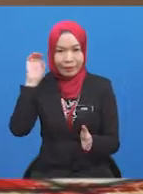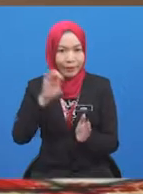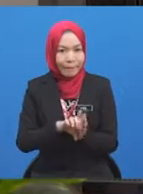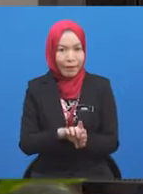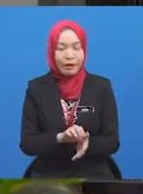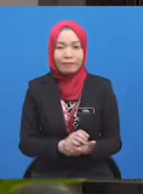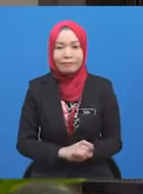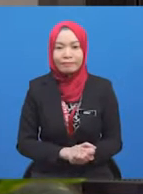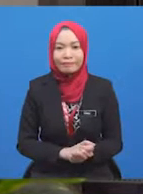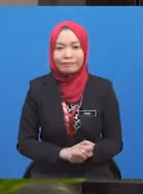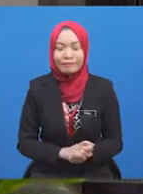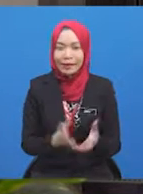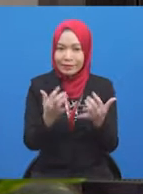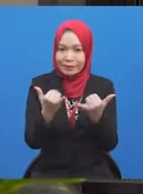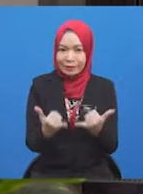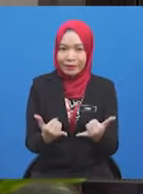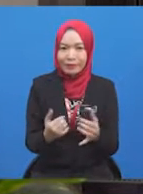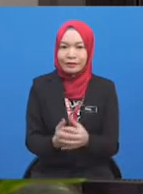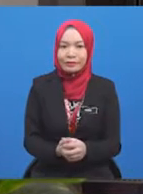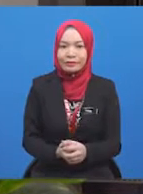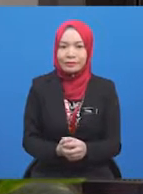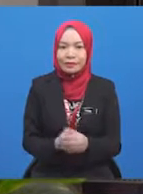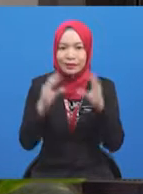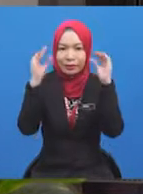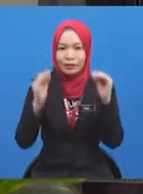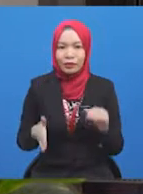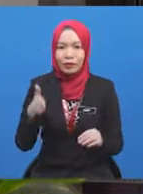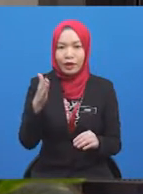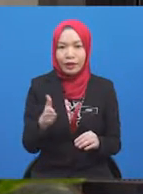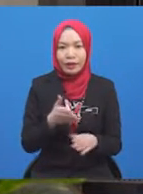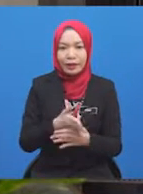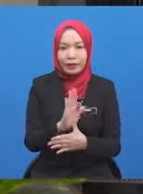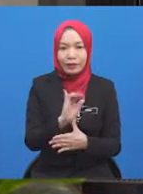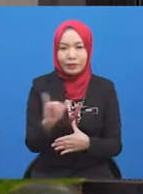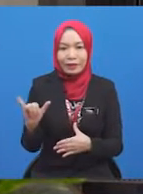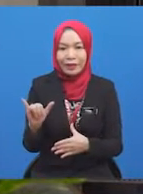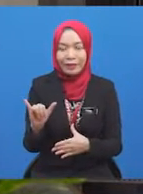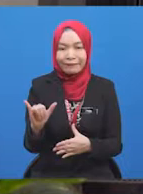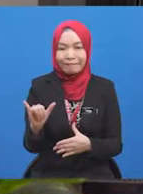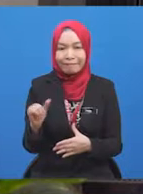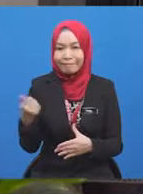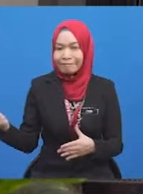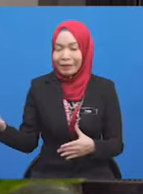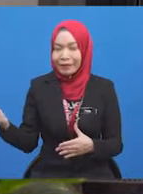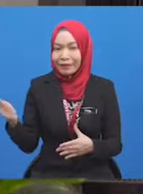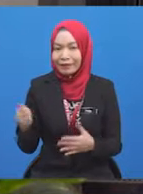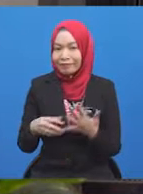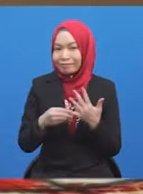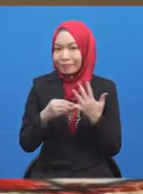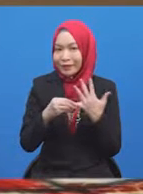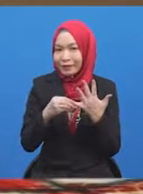lain. Sekarang, cikgu akan teruskan tool yang kelima, iaitu